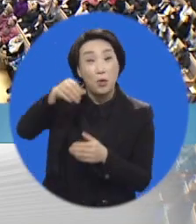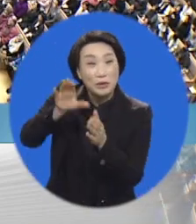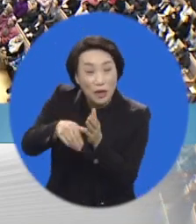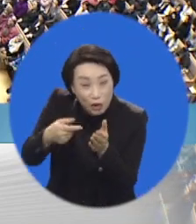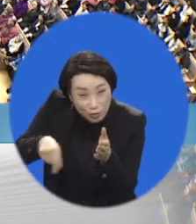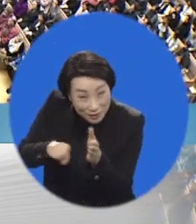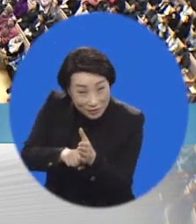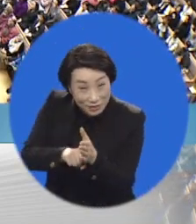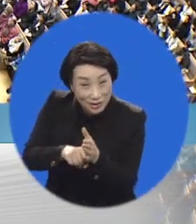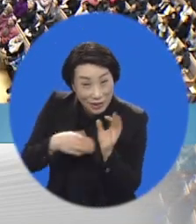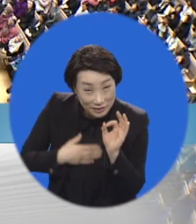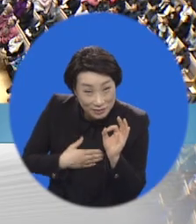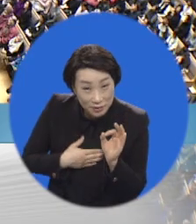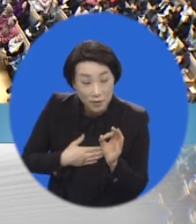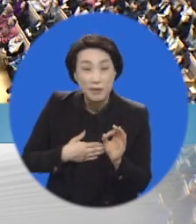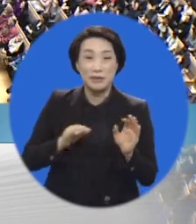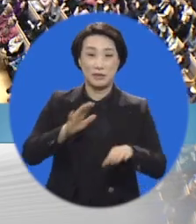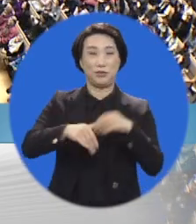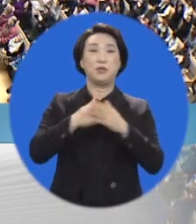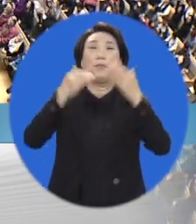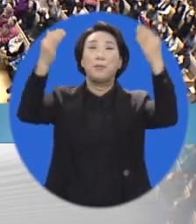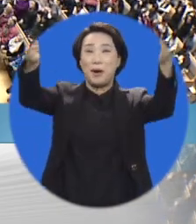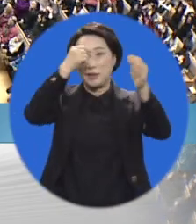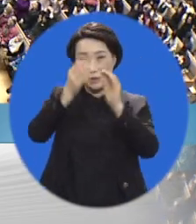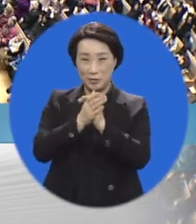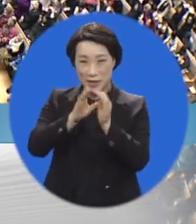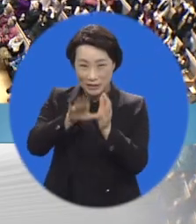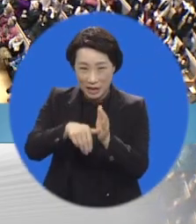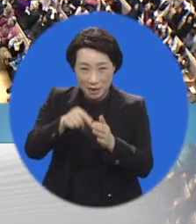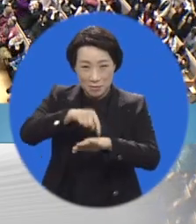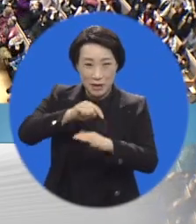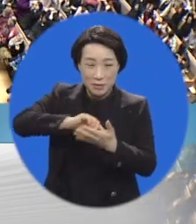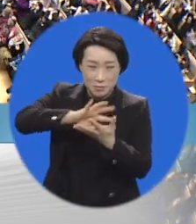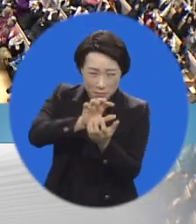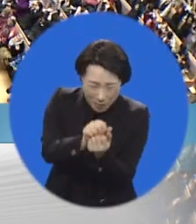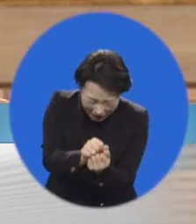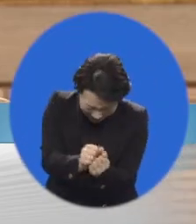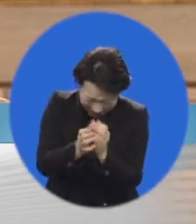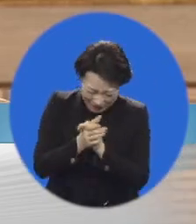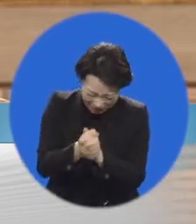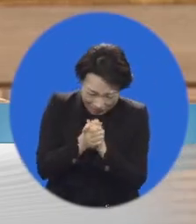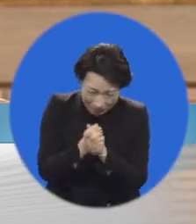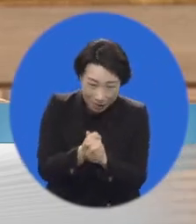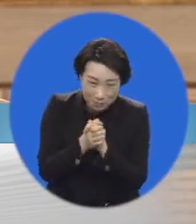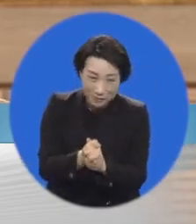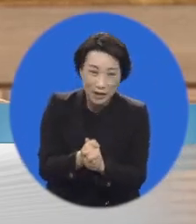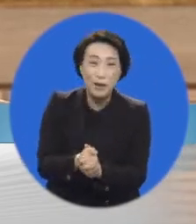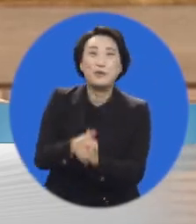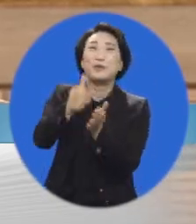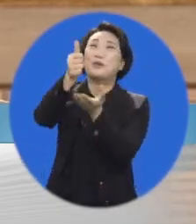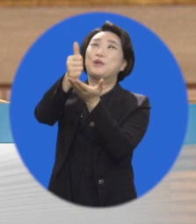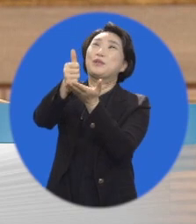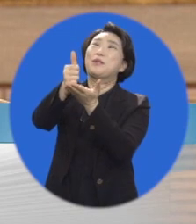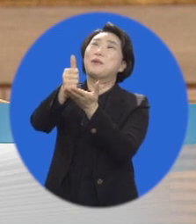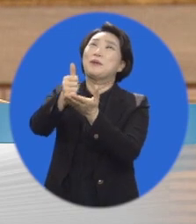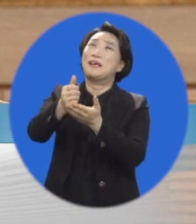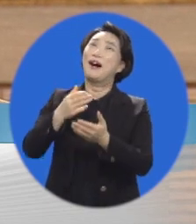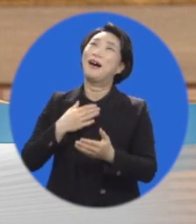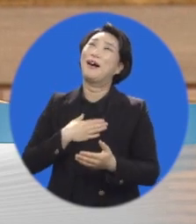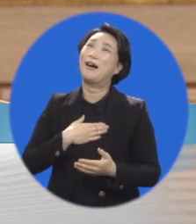위하여 두 손 번쩍 들고 애절하게 기도할 때 주님 정말로